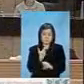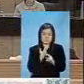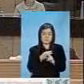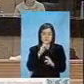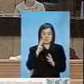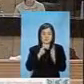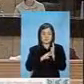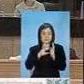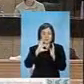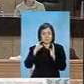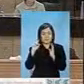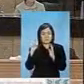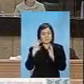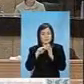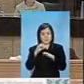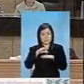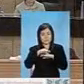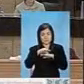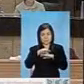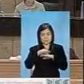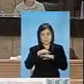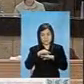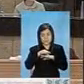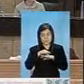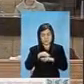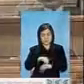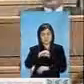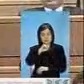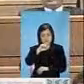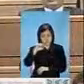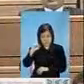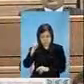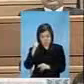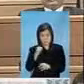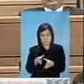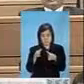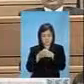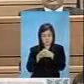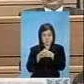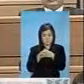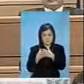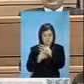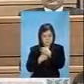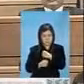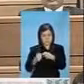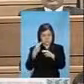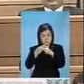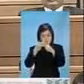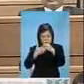ทองสมาชิกสภาผู้แทนราษฎรแบบบัญชีรายชื่อพรรคประชาธิปัตย์ในฐานะสมาชิกรัฐสภ